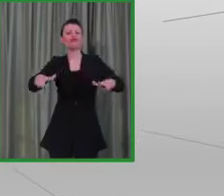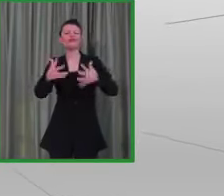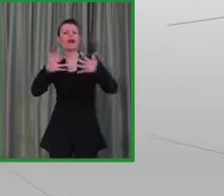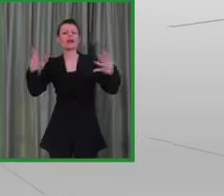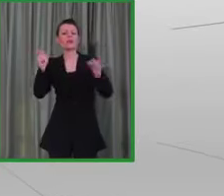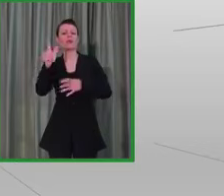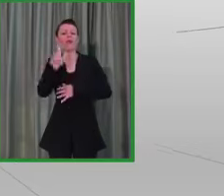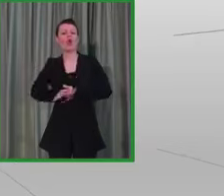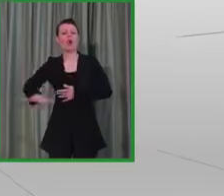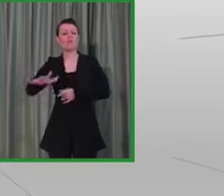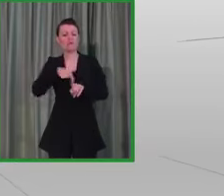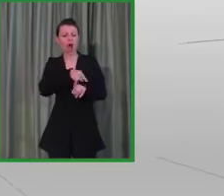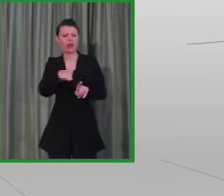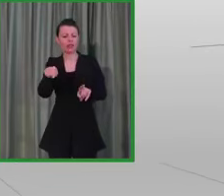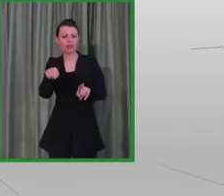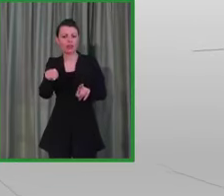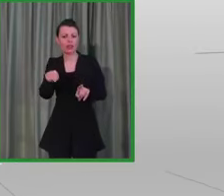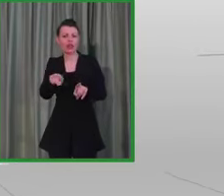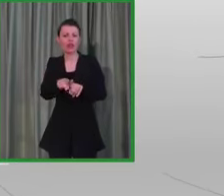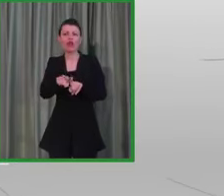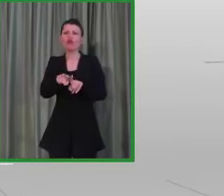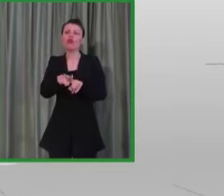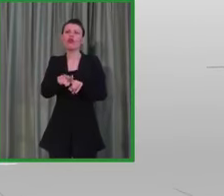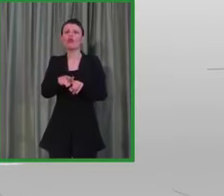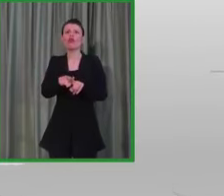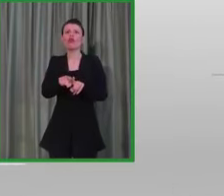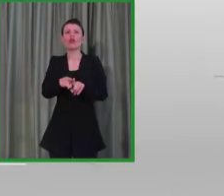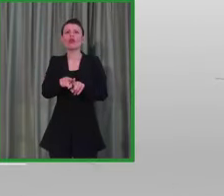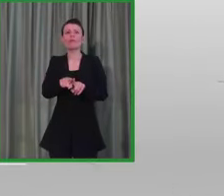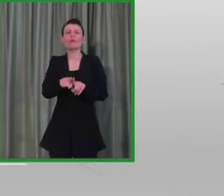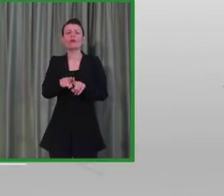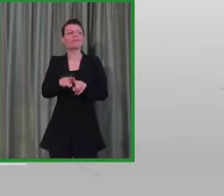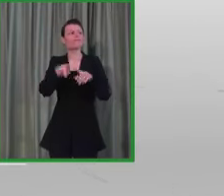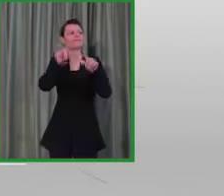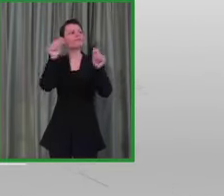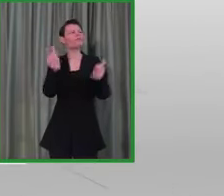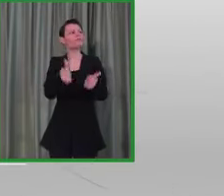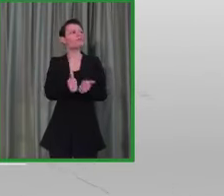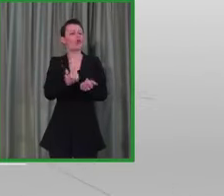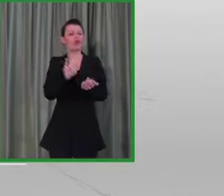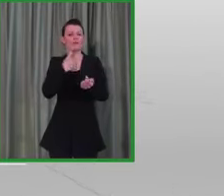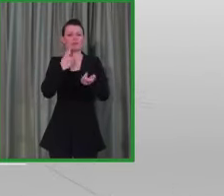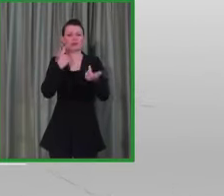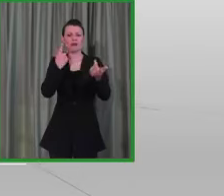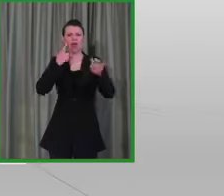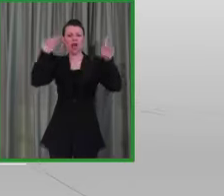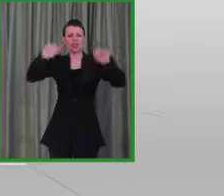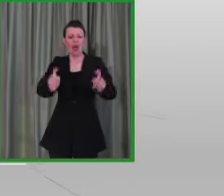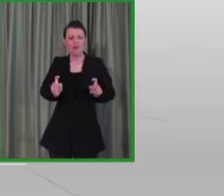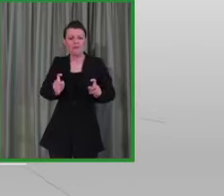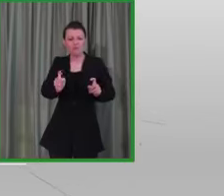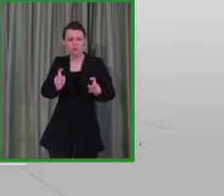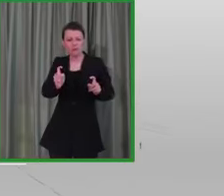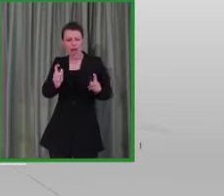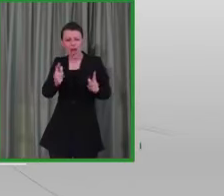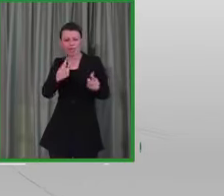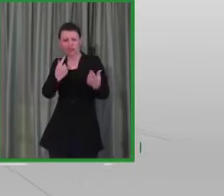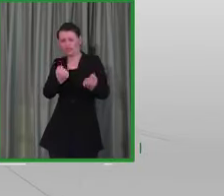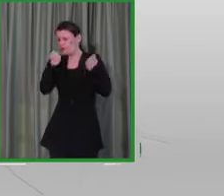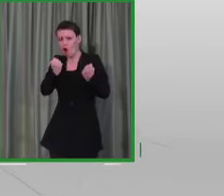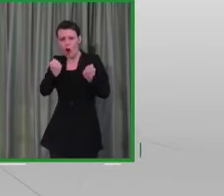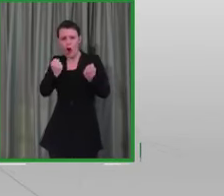sono state questo epicentro di una tempesta perfetta terribile che ha colpito